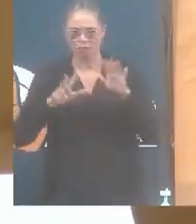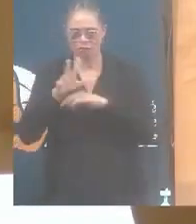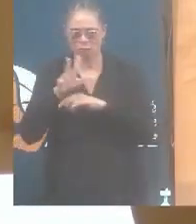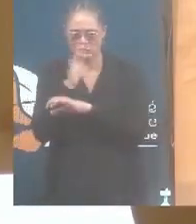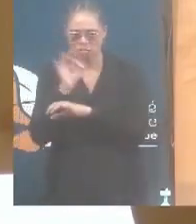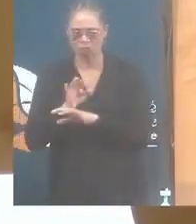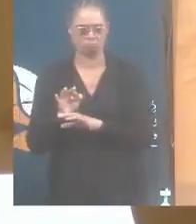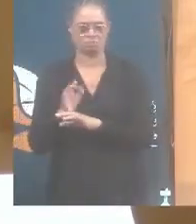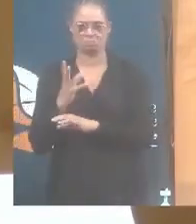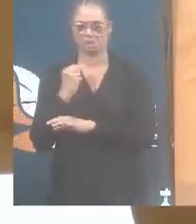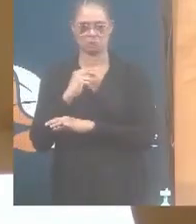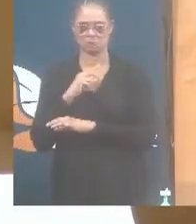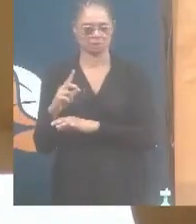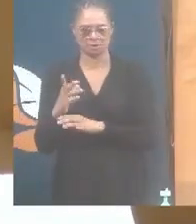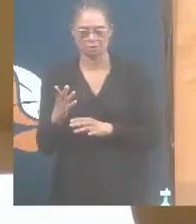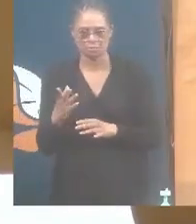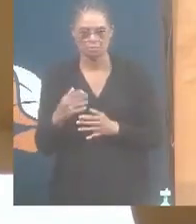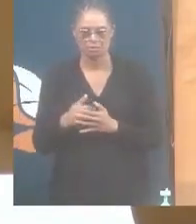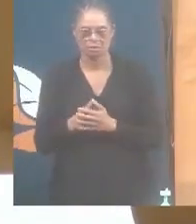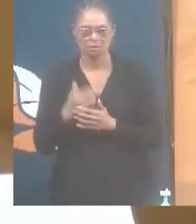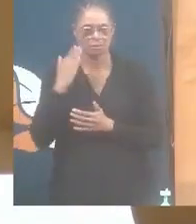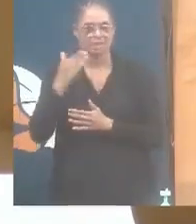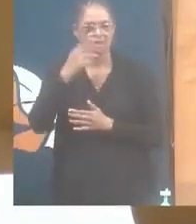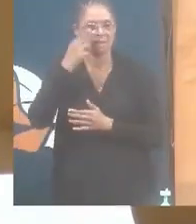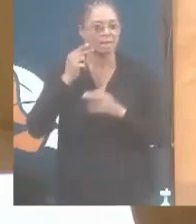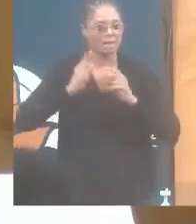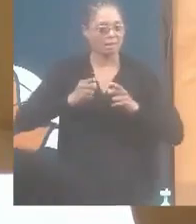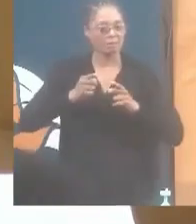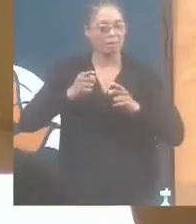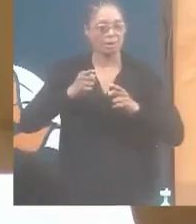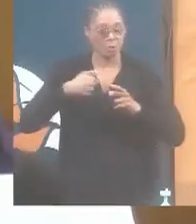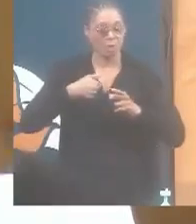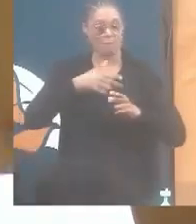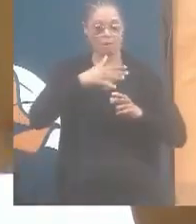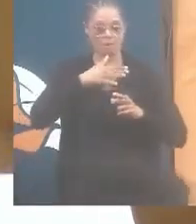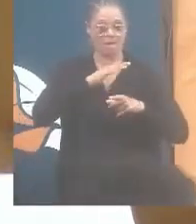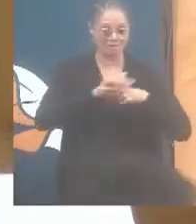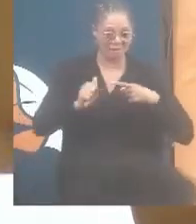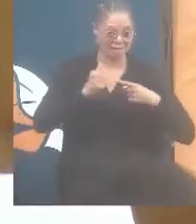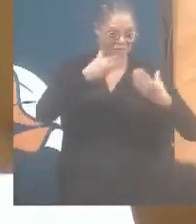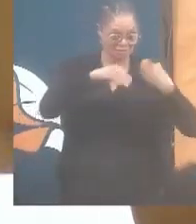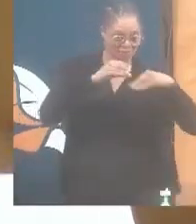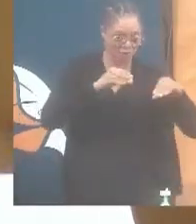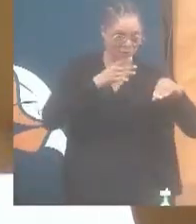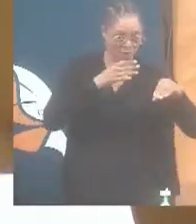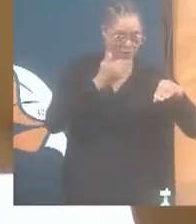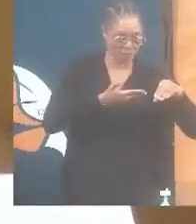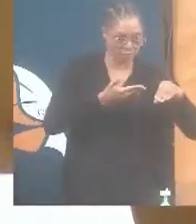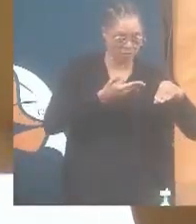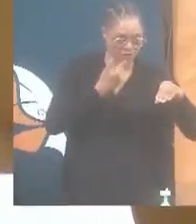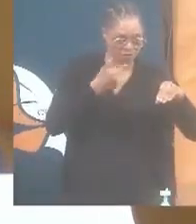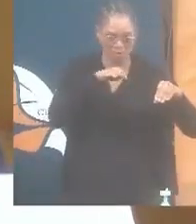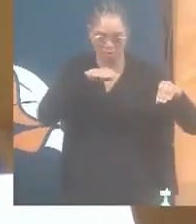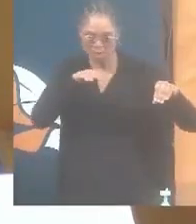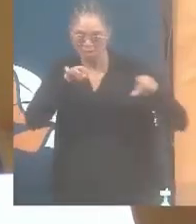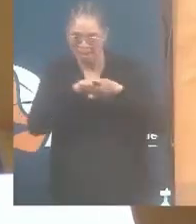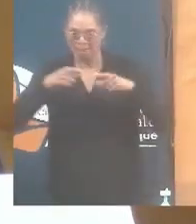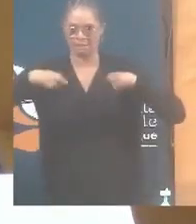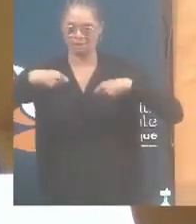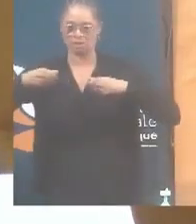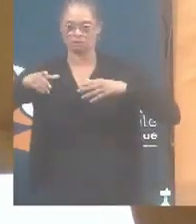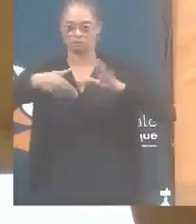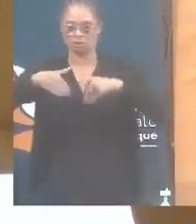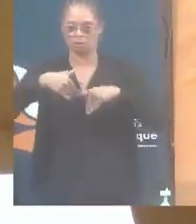Je ne comprends pas non plus. Si la cyberattaque m'empêche de réaliser des investissements, elle devrait m'empêcher de réaliser des dépenses de